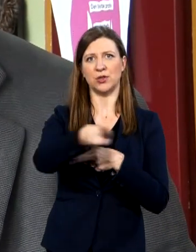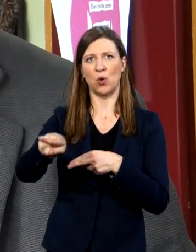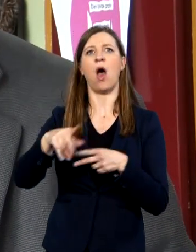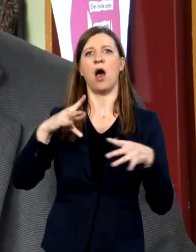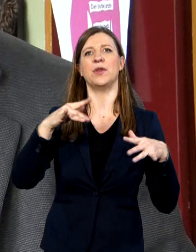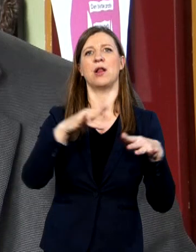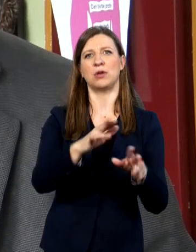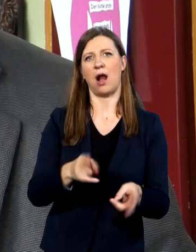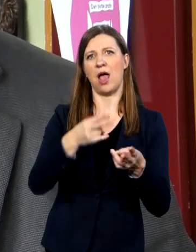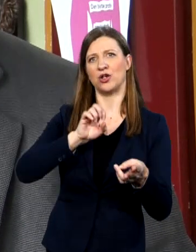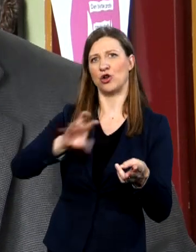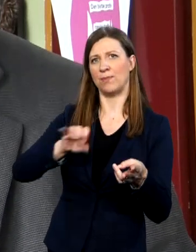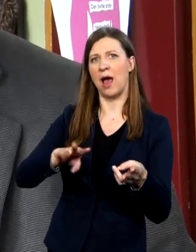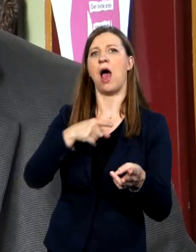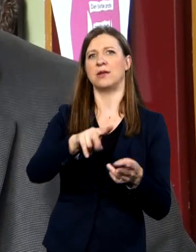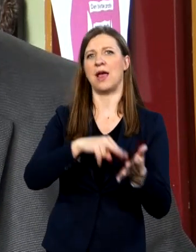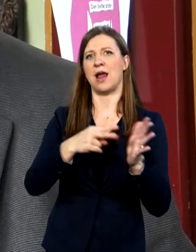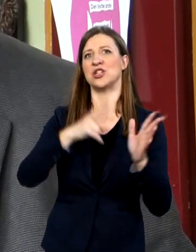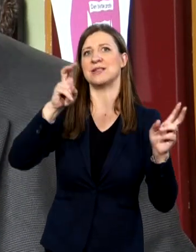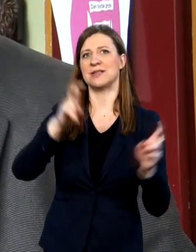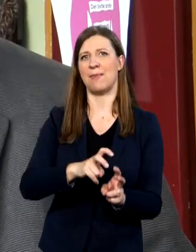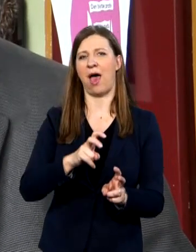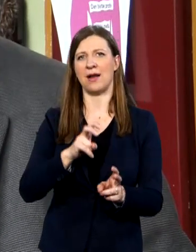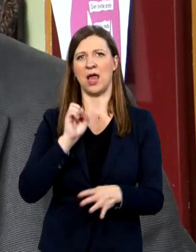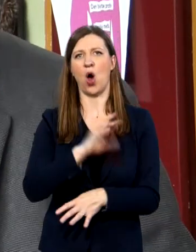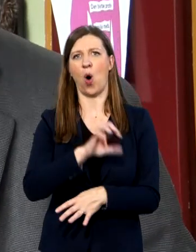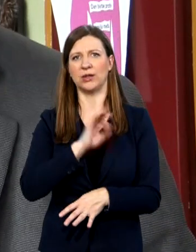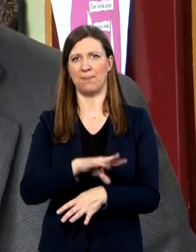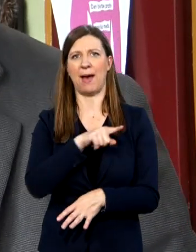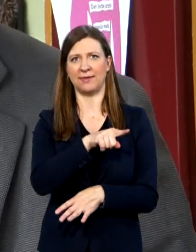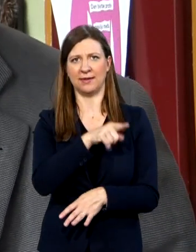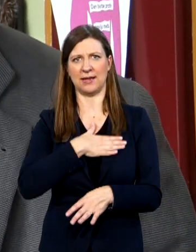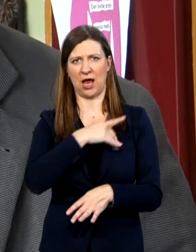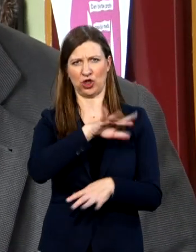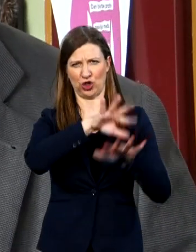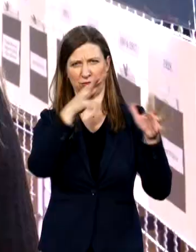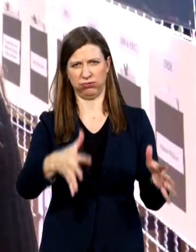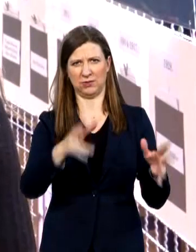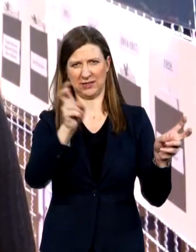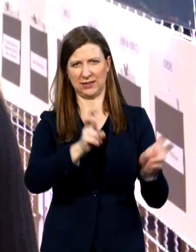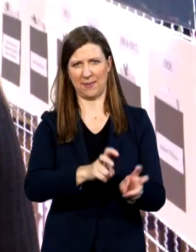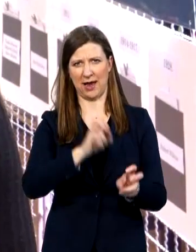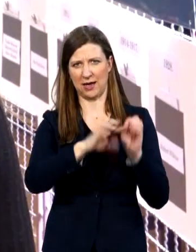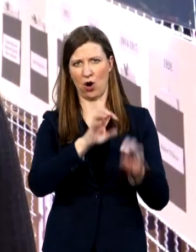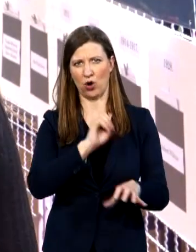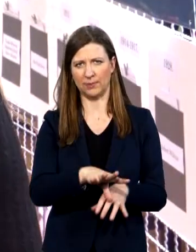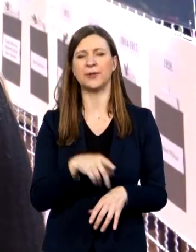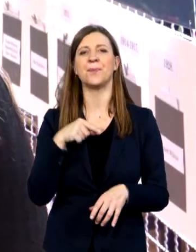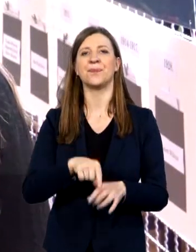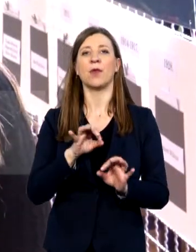način smanje količinu otpada koja se odlazi na naše odlagalište Jokovača. Projekt